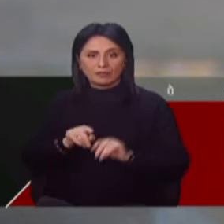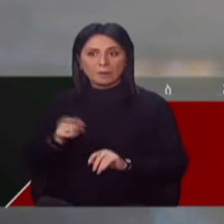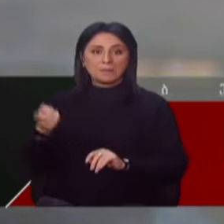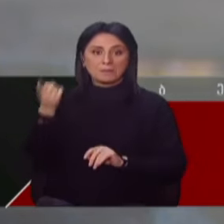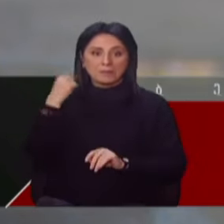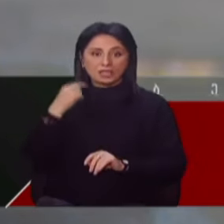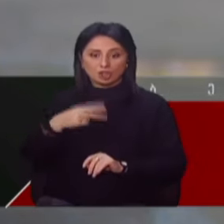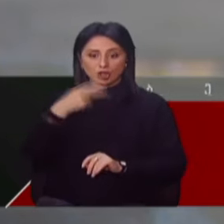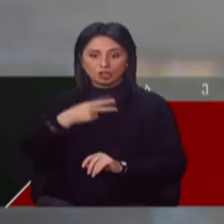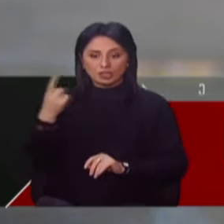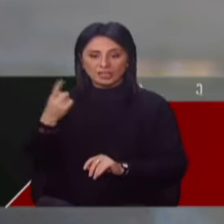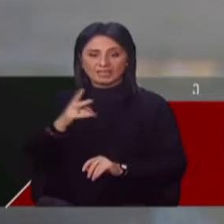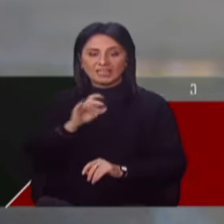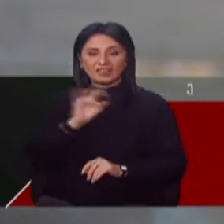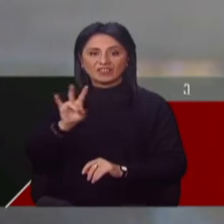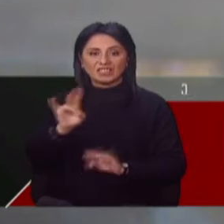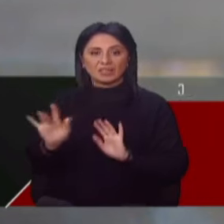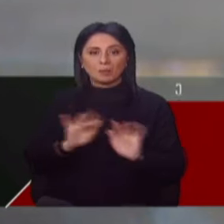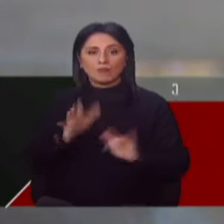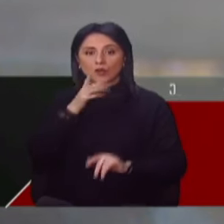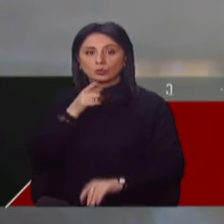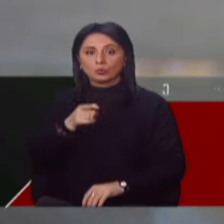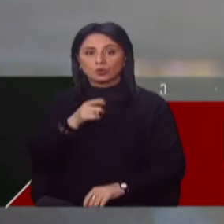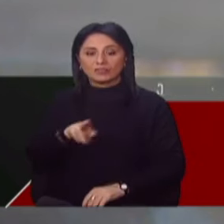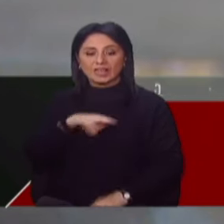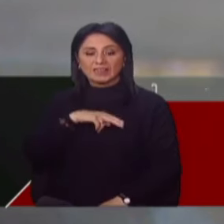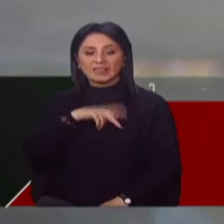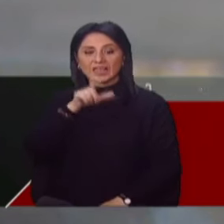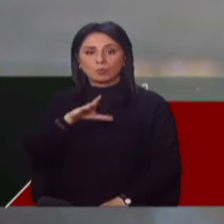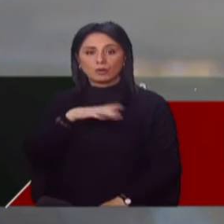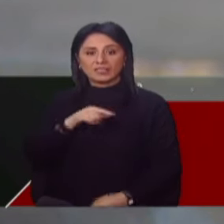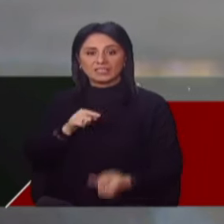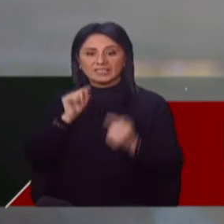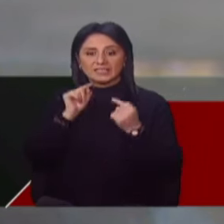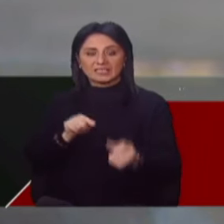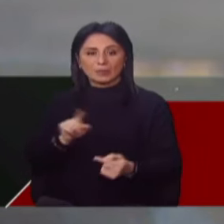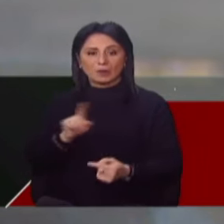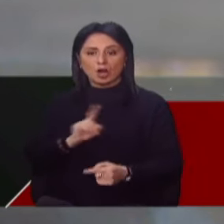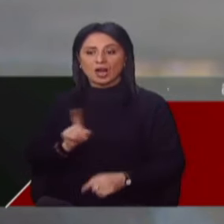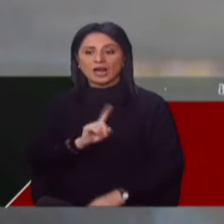მაშინ 20-21 ივნისის მოვლენების დროს დეპუტატები იყვნენ წინააღმდეგი, რომ